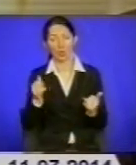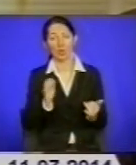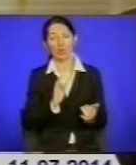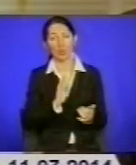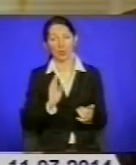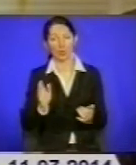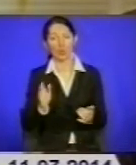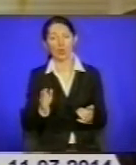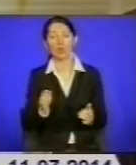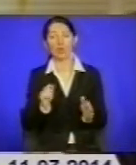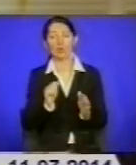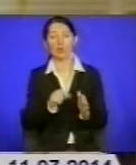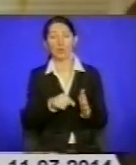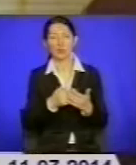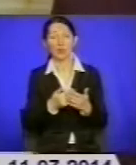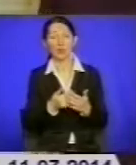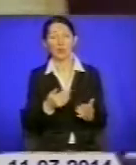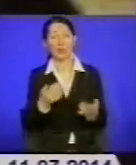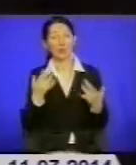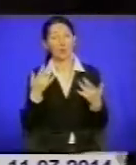символом звільненого Донбасу.